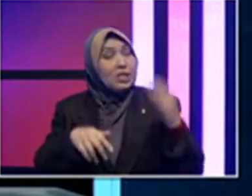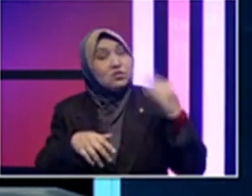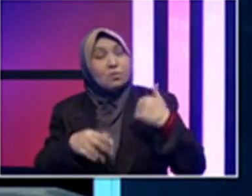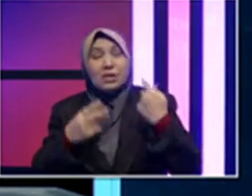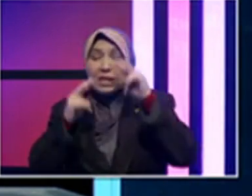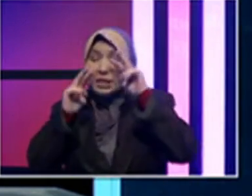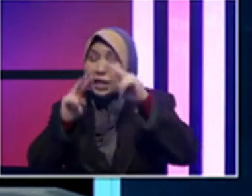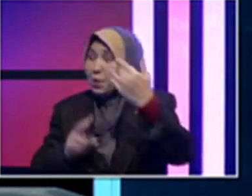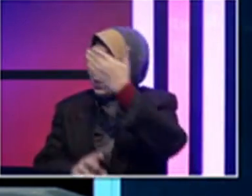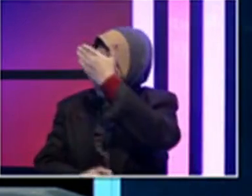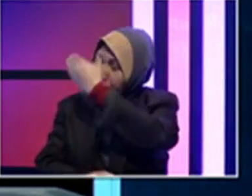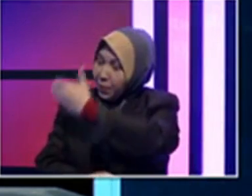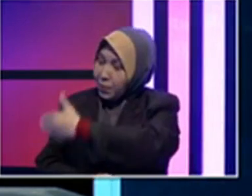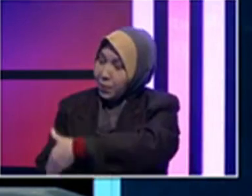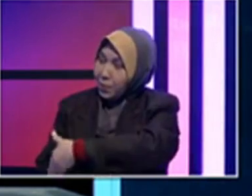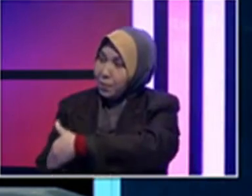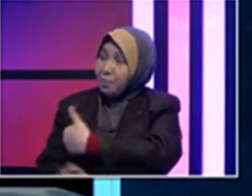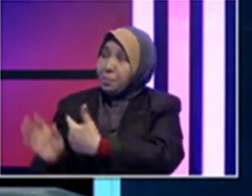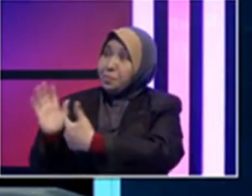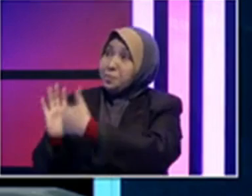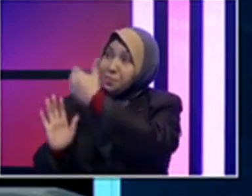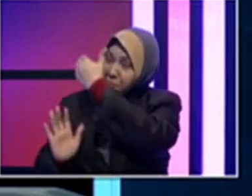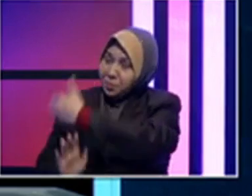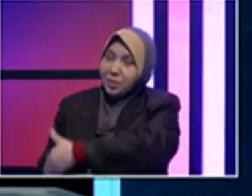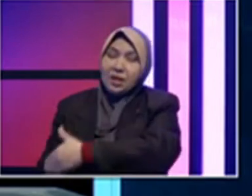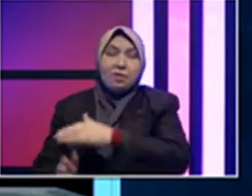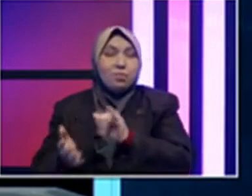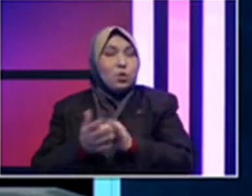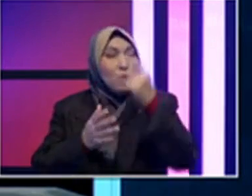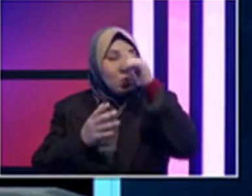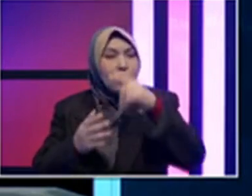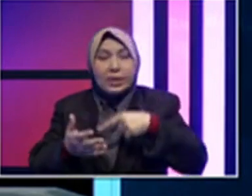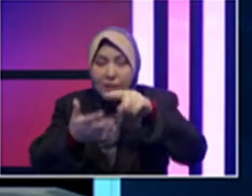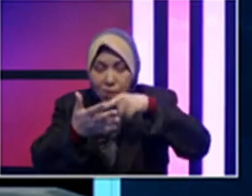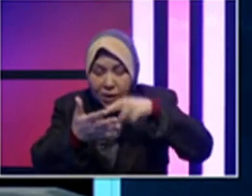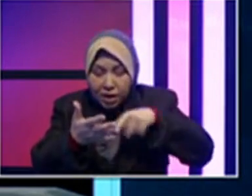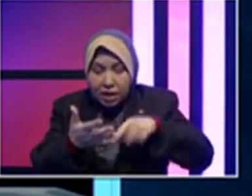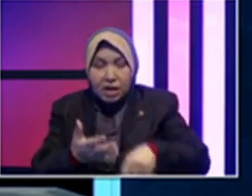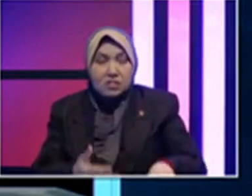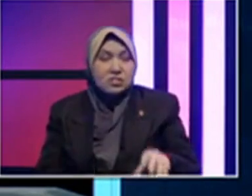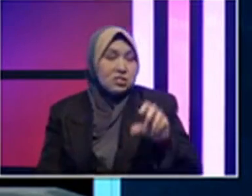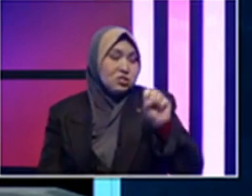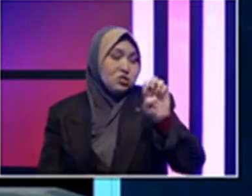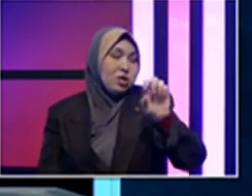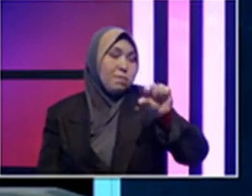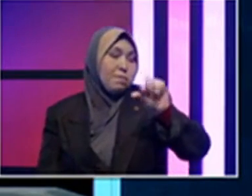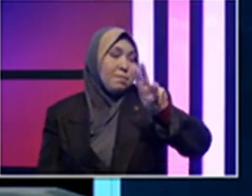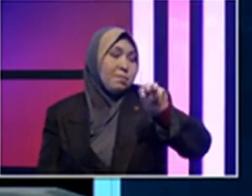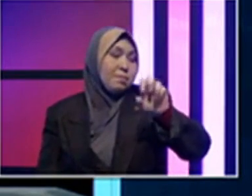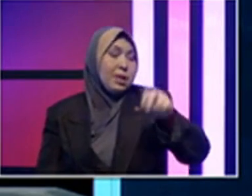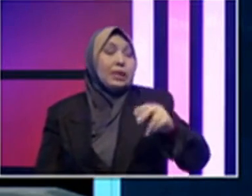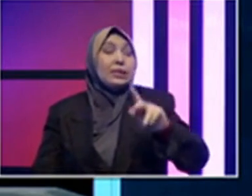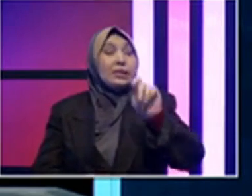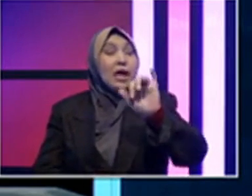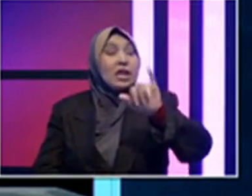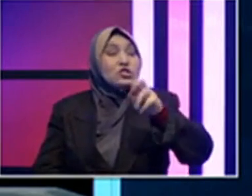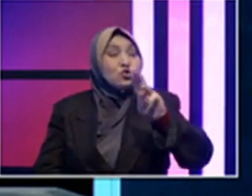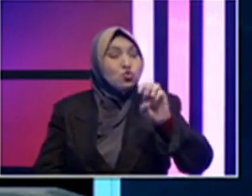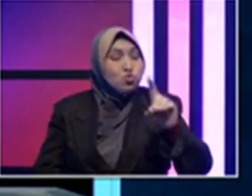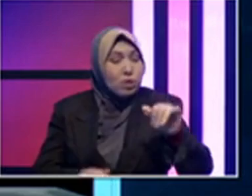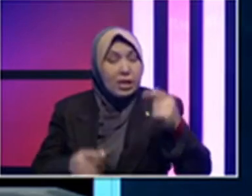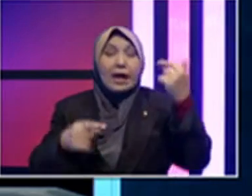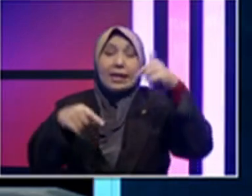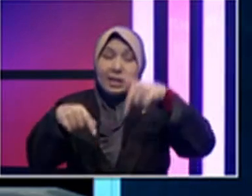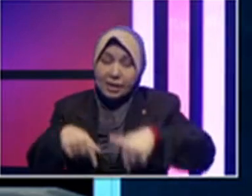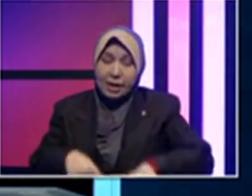saksikan paparan yang telah kita sediakan Untuk itulah kaji segment ajwi pada hari ini dalam halaman